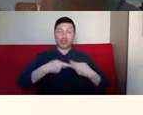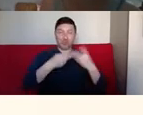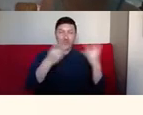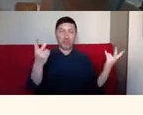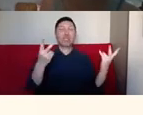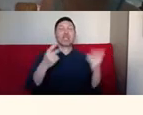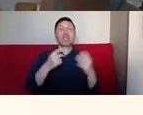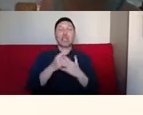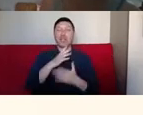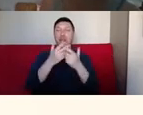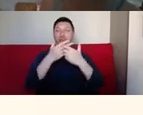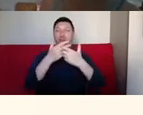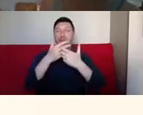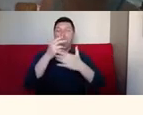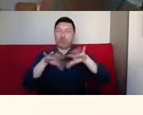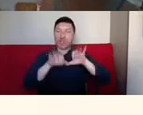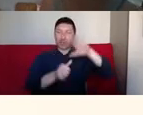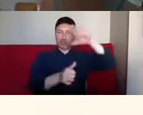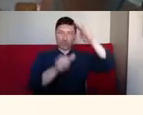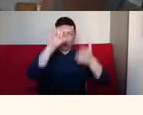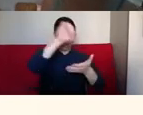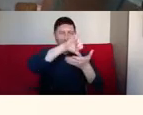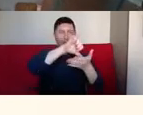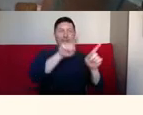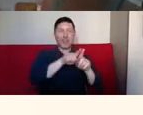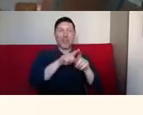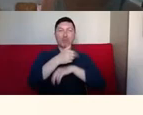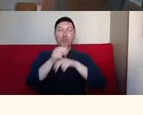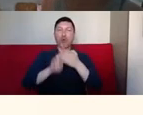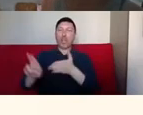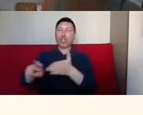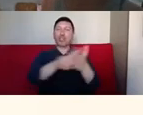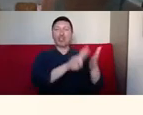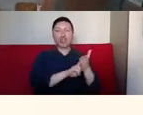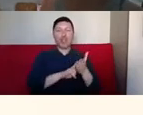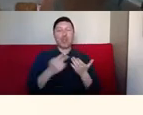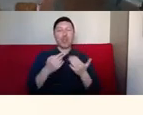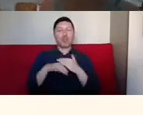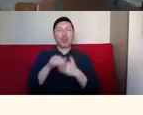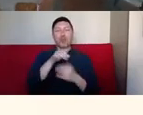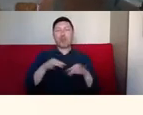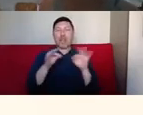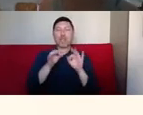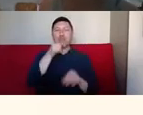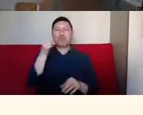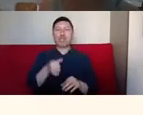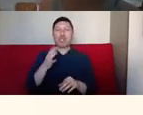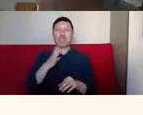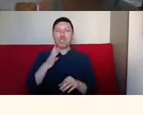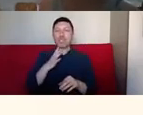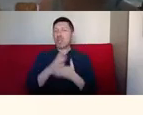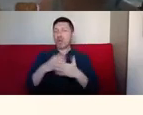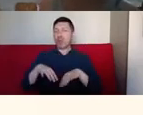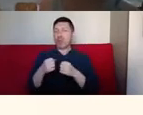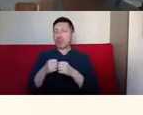des bureaux régionaux. Donc, en Belgique, l'inclusion des personnes en situation de handicap en emploi, c'est une compétence qui est régionalisée.